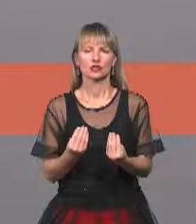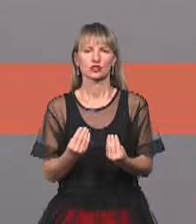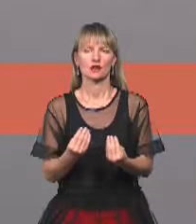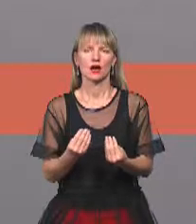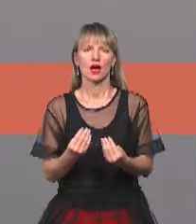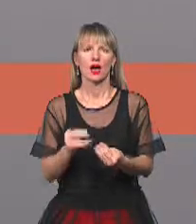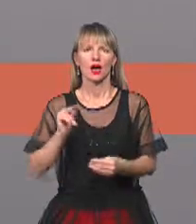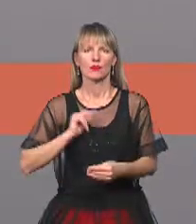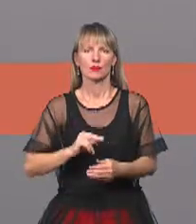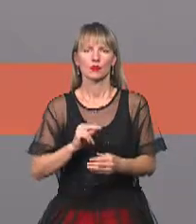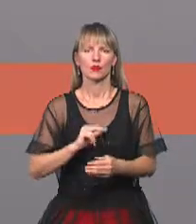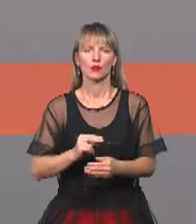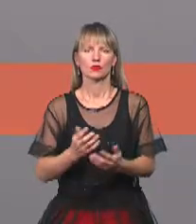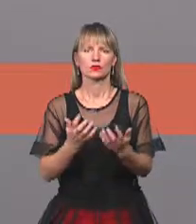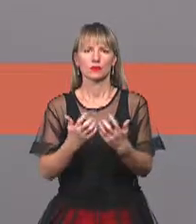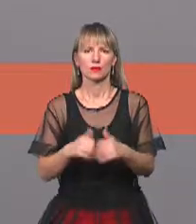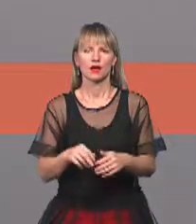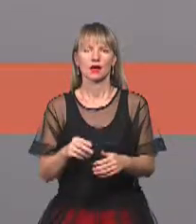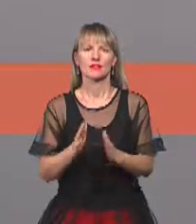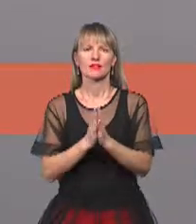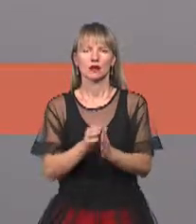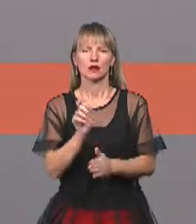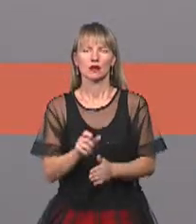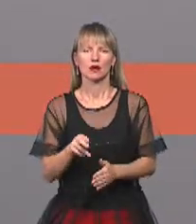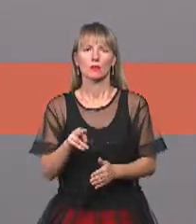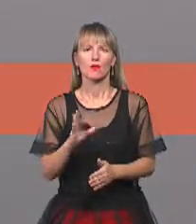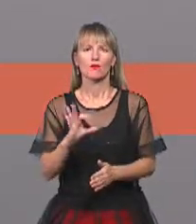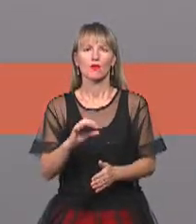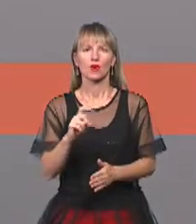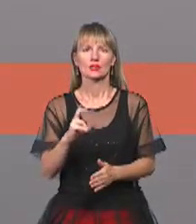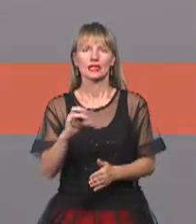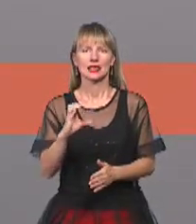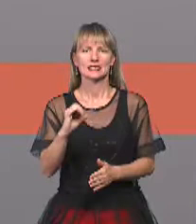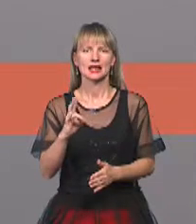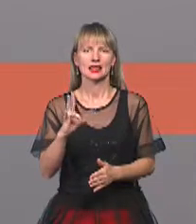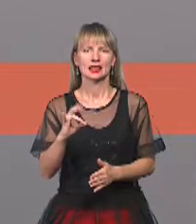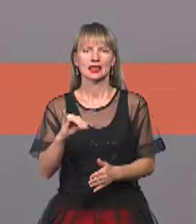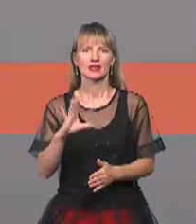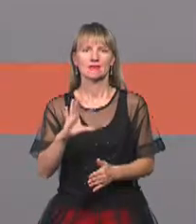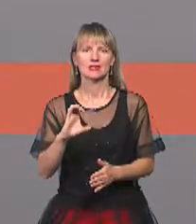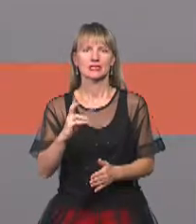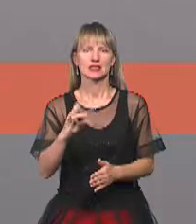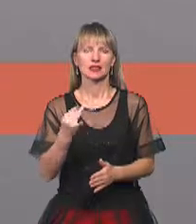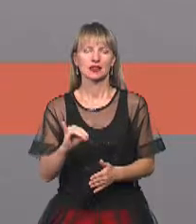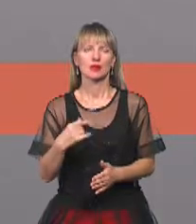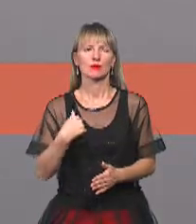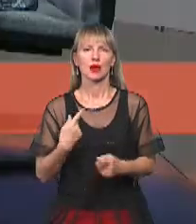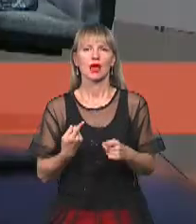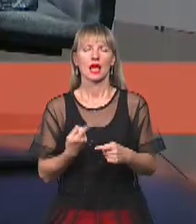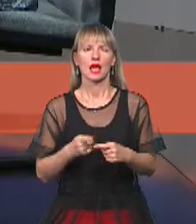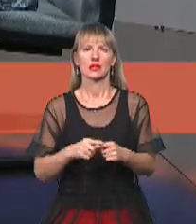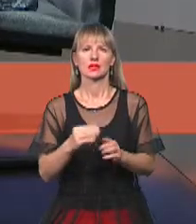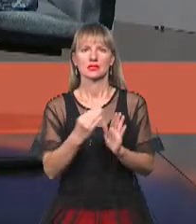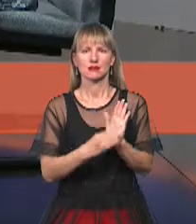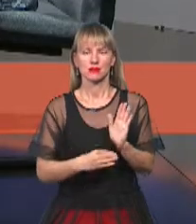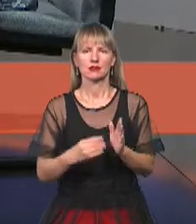по Дніпровській адміністрації чи по Вознесенівській. Ми подібні звіти формуємо, от пані Анастасія формує